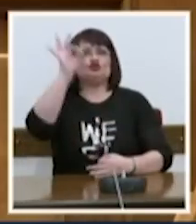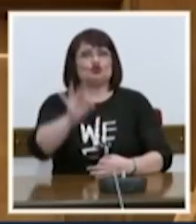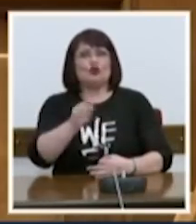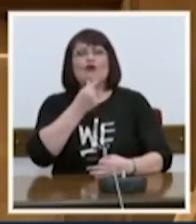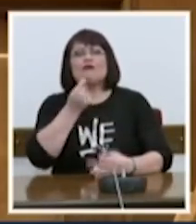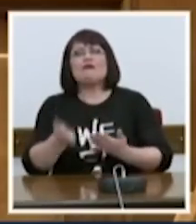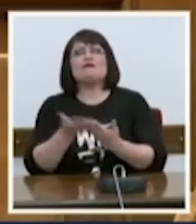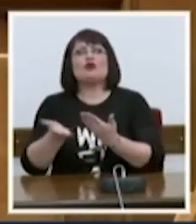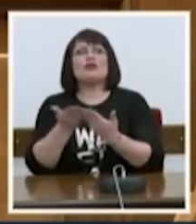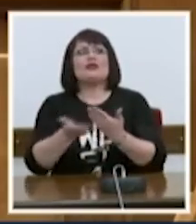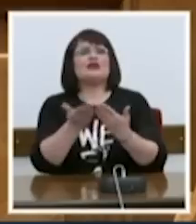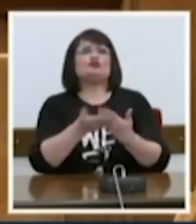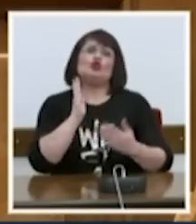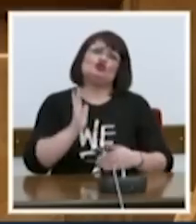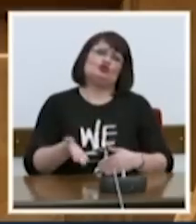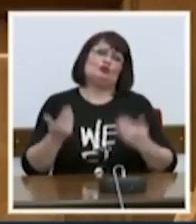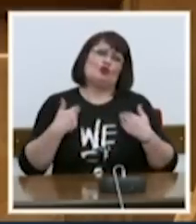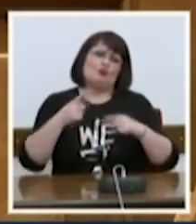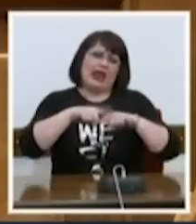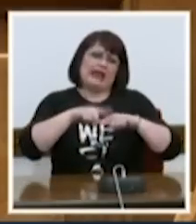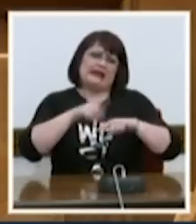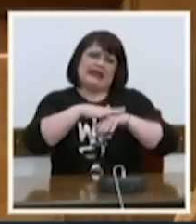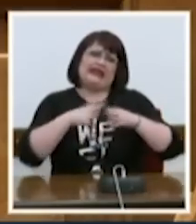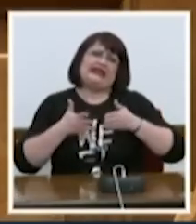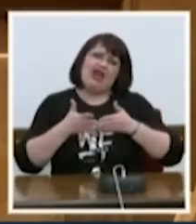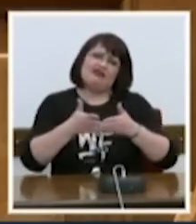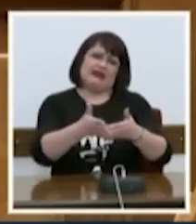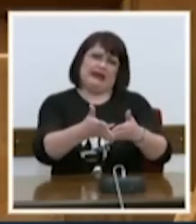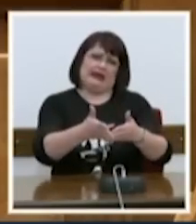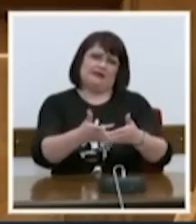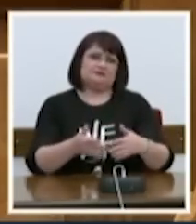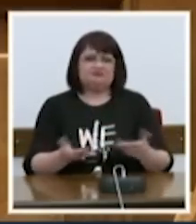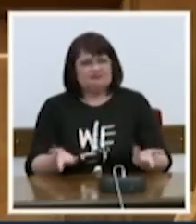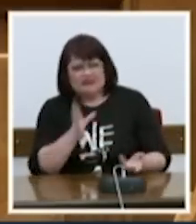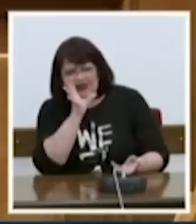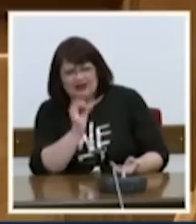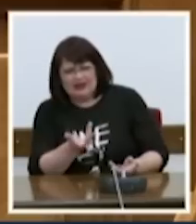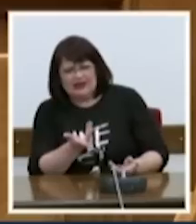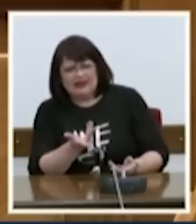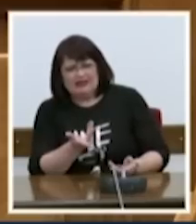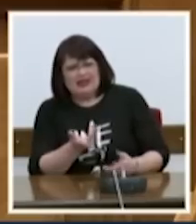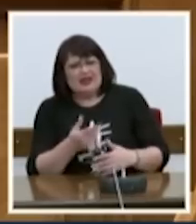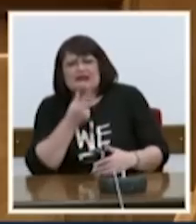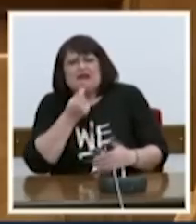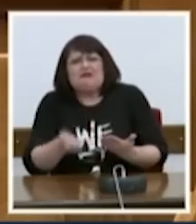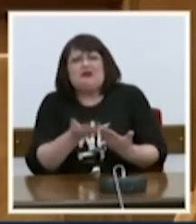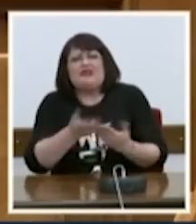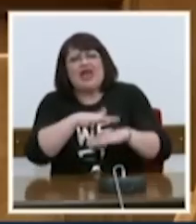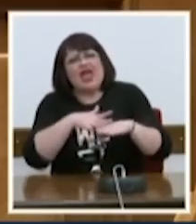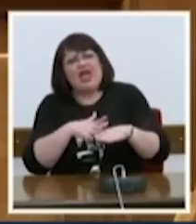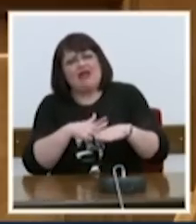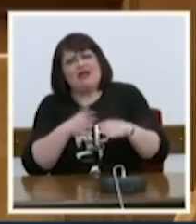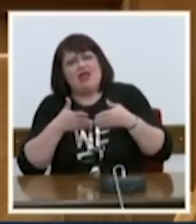διευκολύνετε όσο μπορείτε την ελληνική ναυτιλία. Αλλά αλήθεια, πόσο άλλη διευκόλυνση χρειάζεται